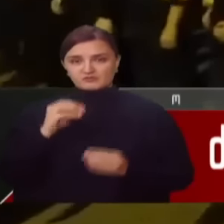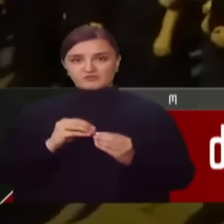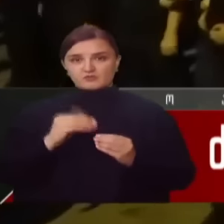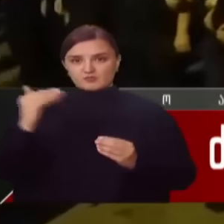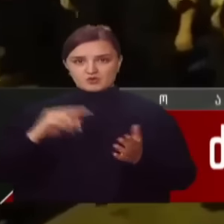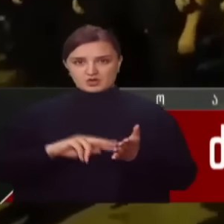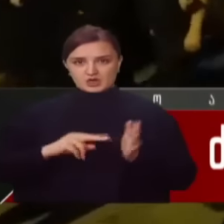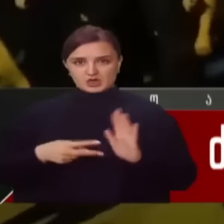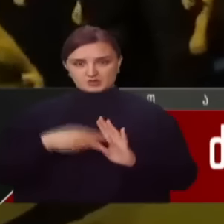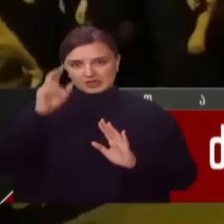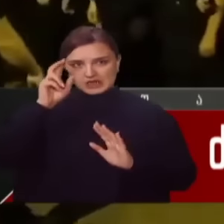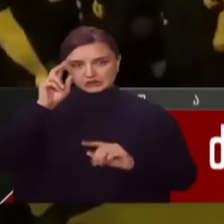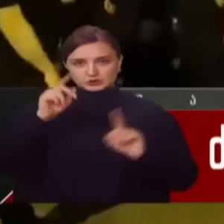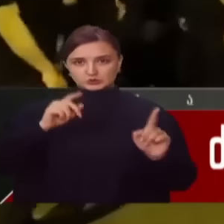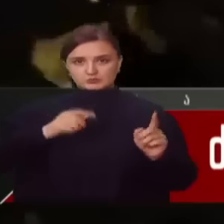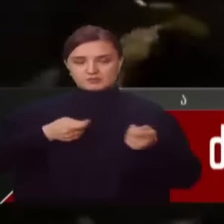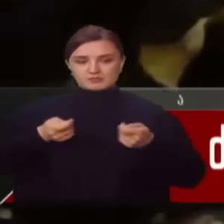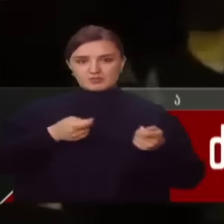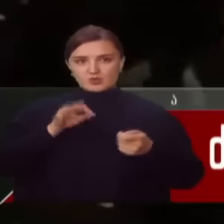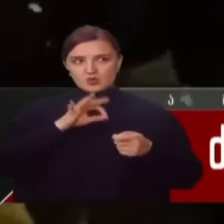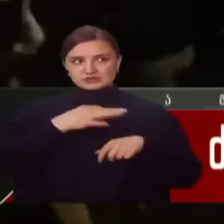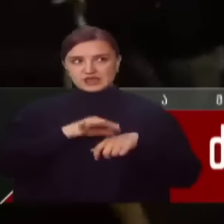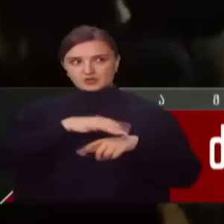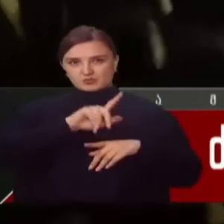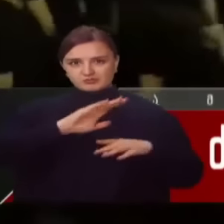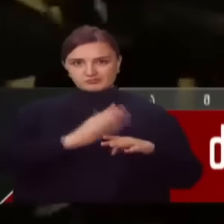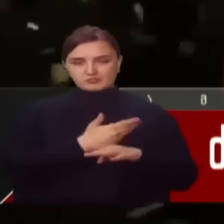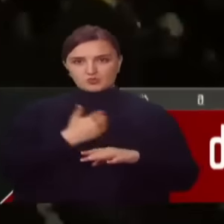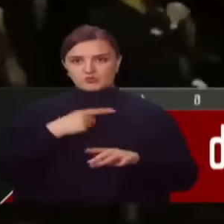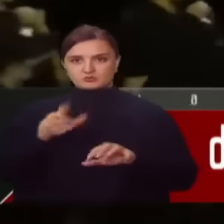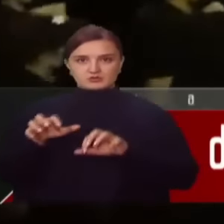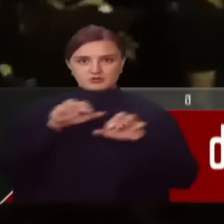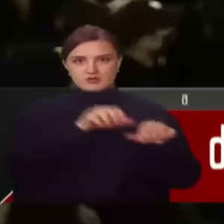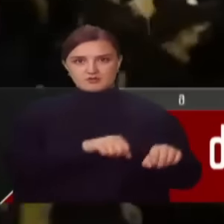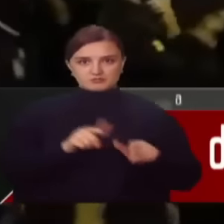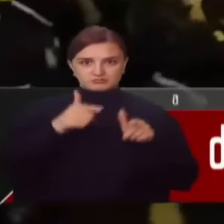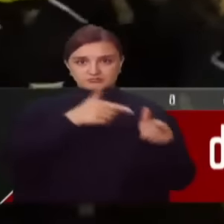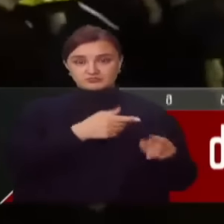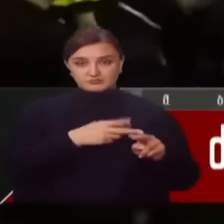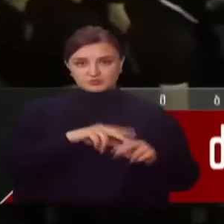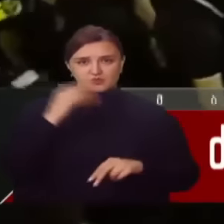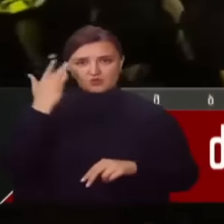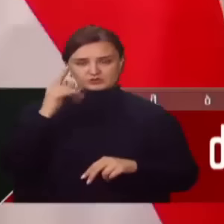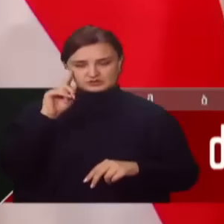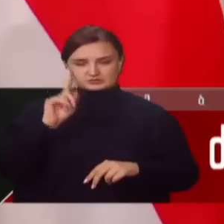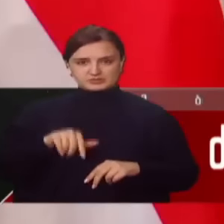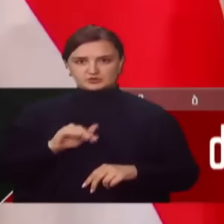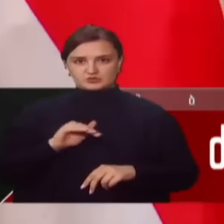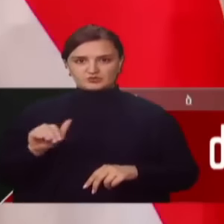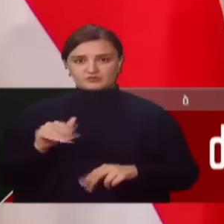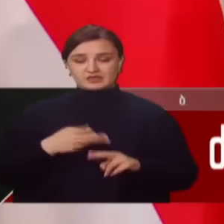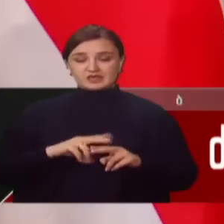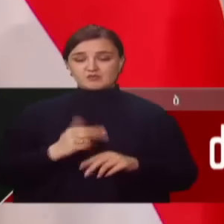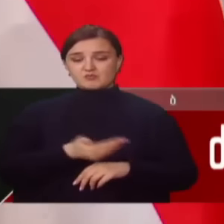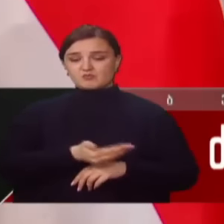რომლის მიზანსაც ხელისუფლების სადავეების ძალადობრივი გზით ხელში ჩაგდება წარმოადგენს, რაშიც მართულ გუნდს ეჭვი არ ეპარება. ეს არის